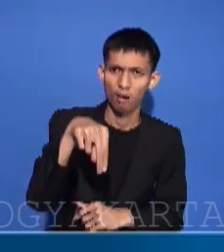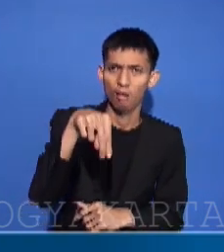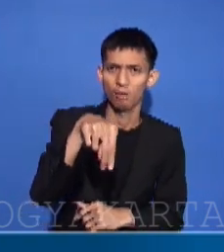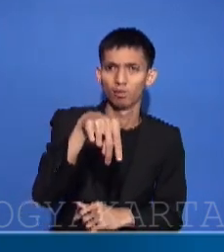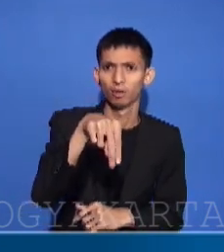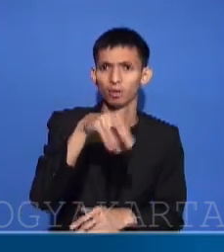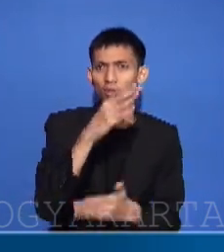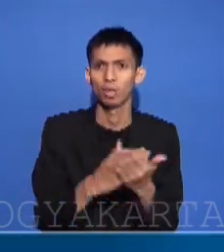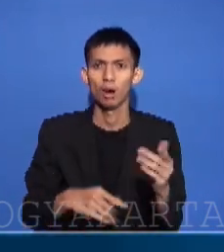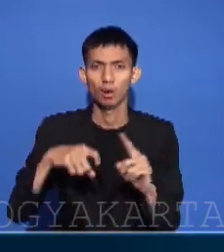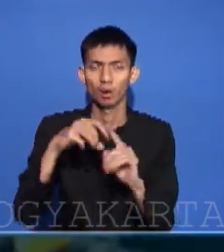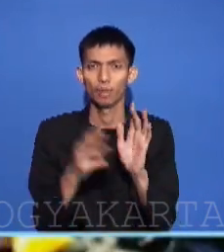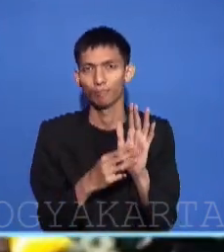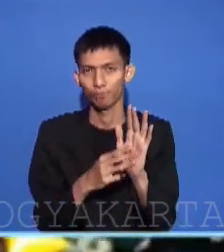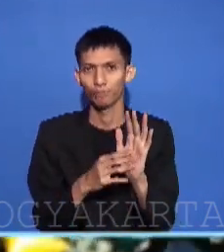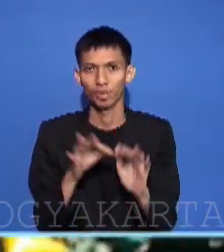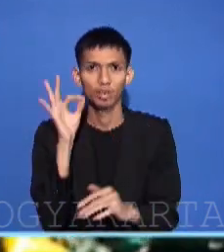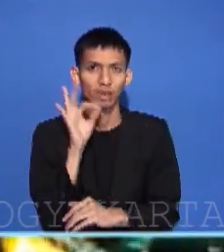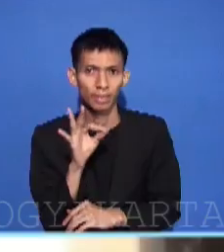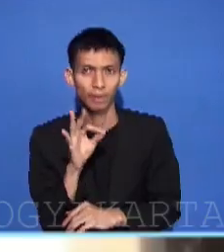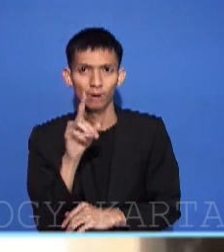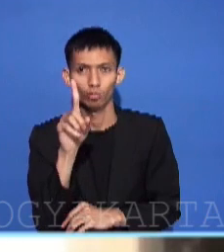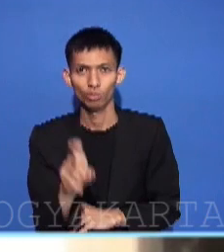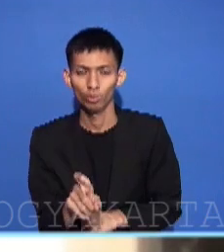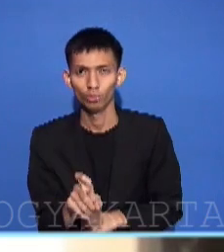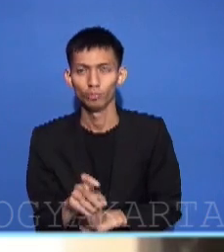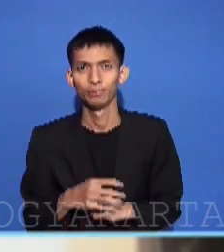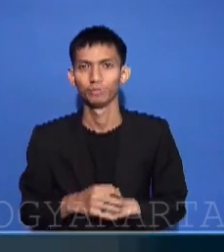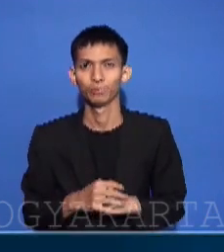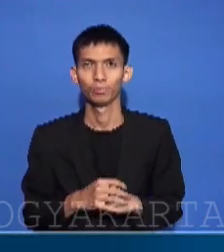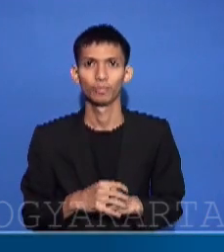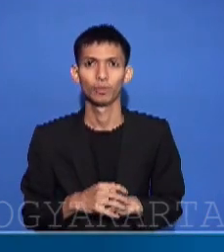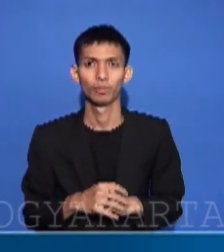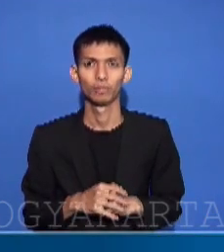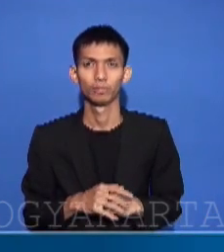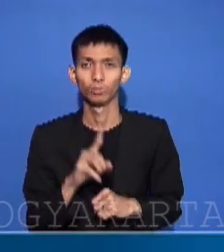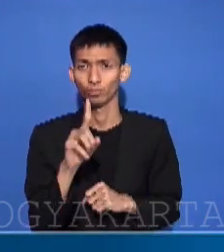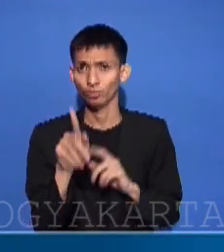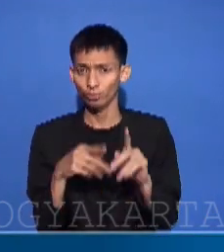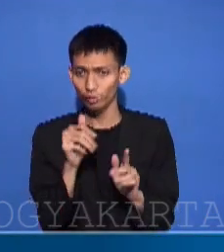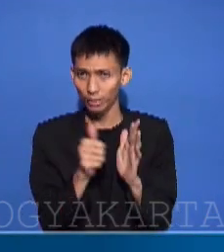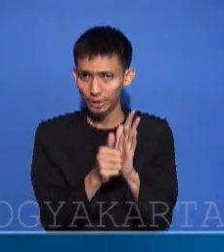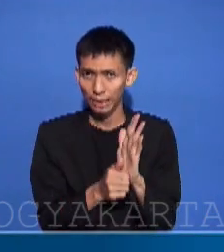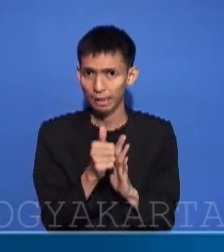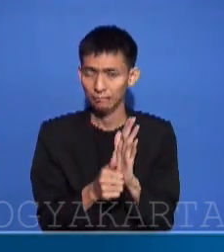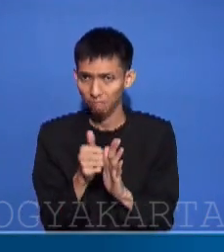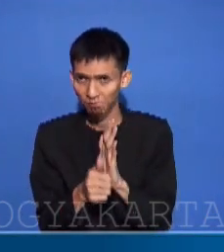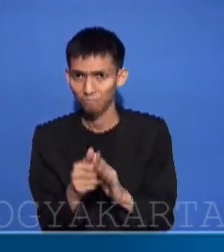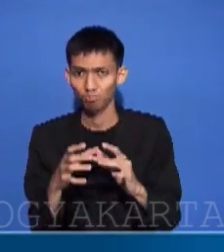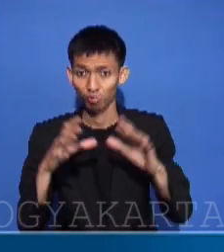dan harus menghemat air mungkin ada hajatan misalnya apa